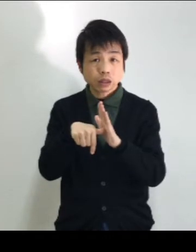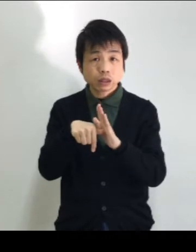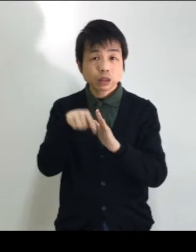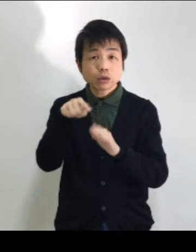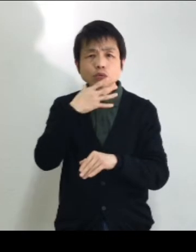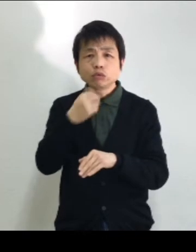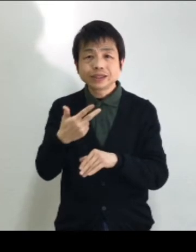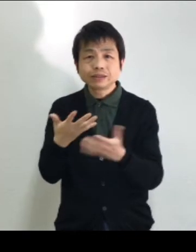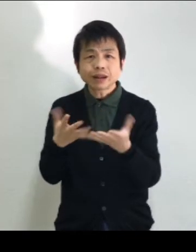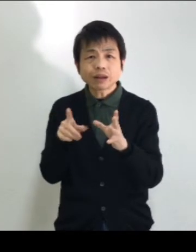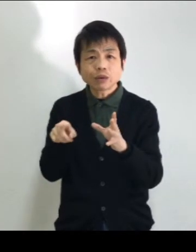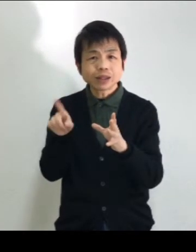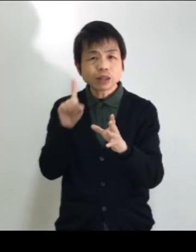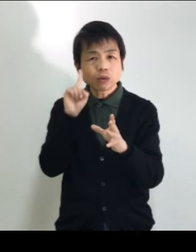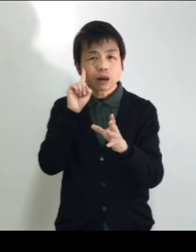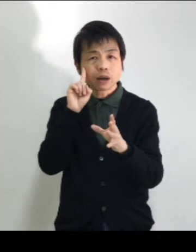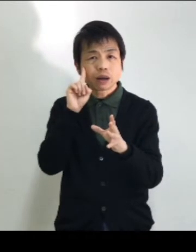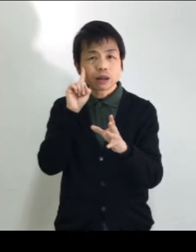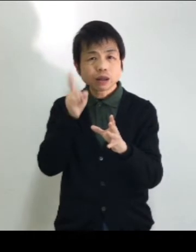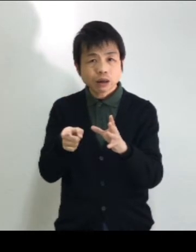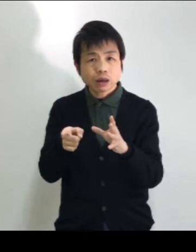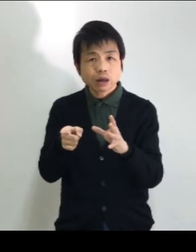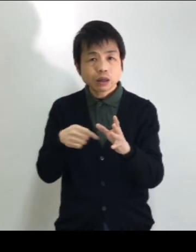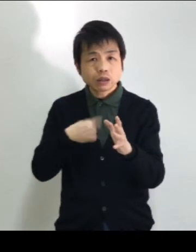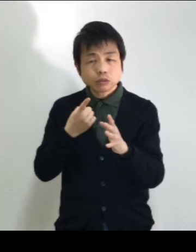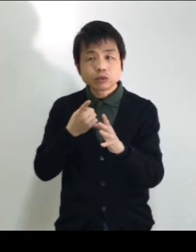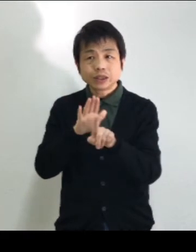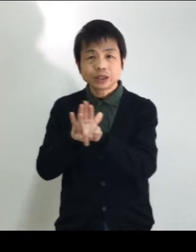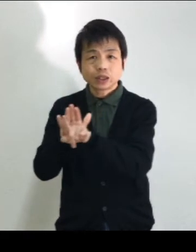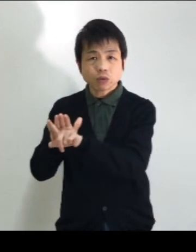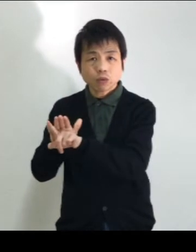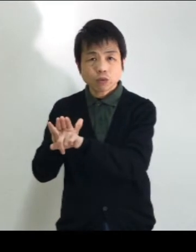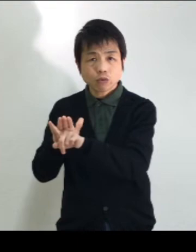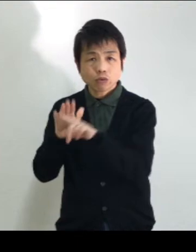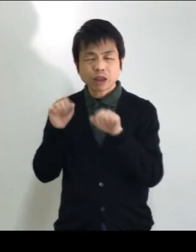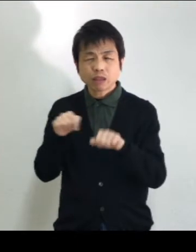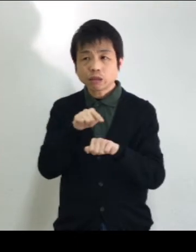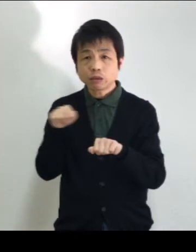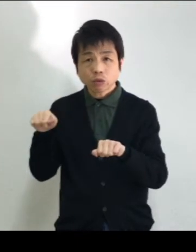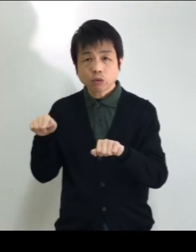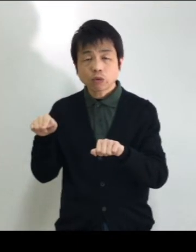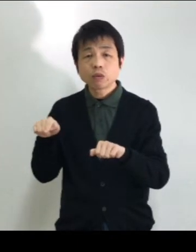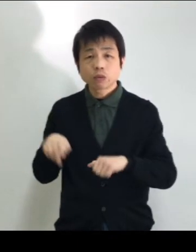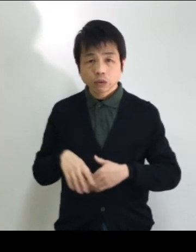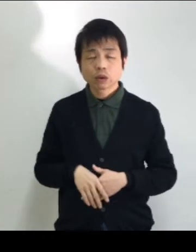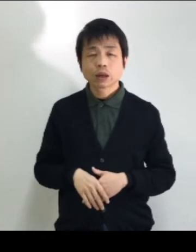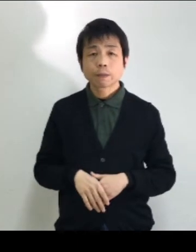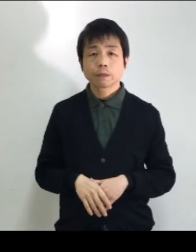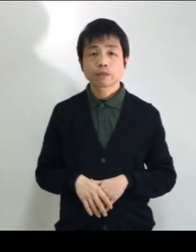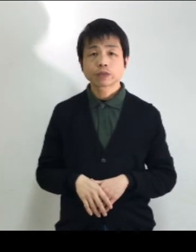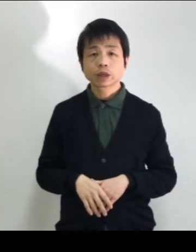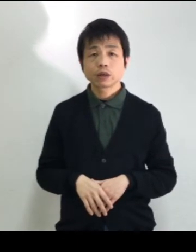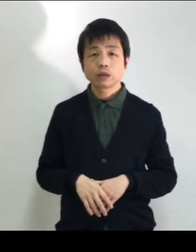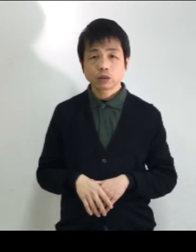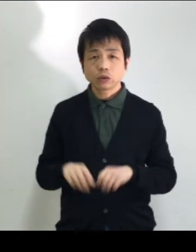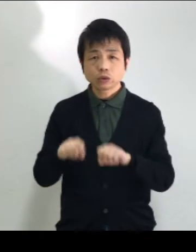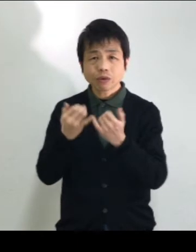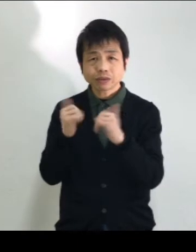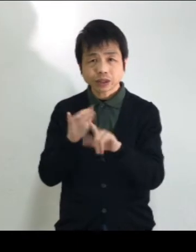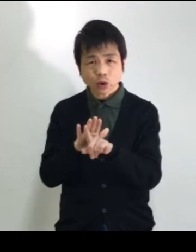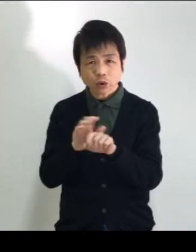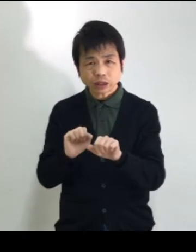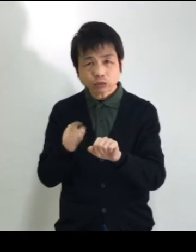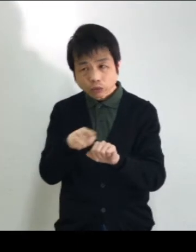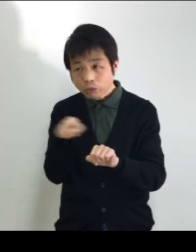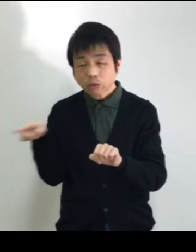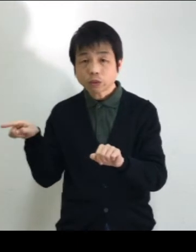体この福祉団体は何を考えて自分たちは支援を行っているんだっていうふうに、その障害者支援を